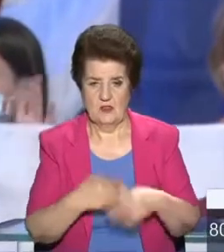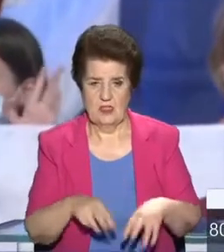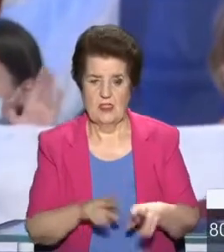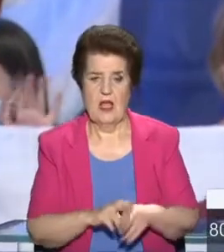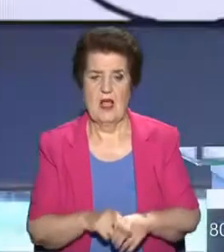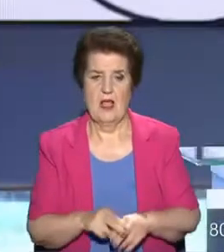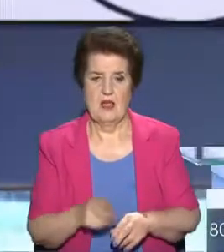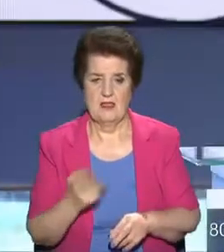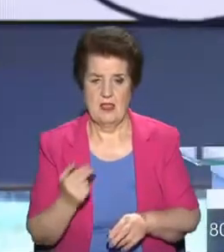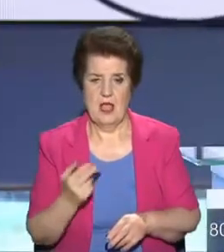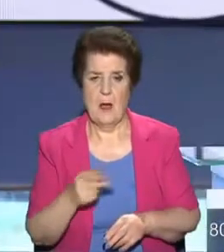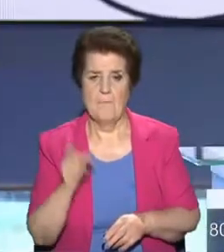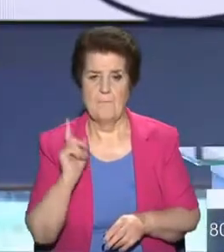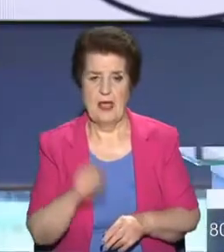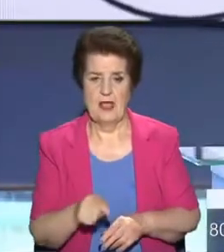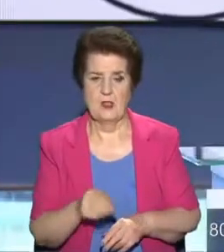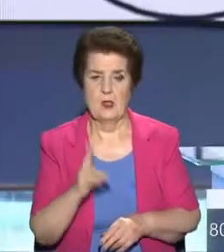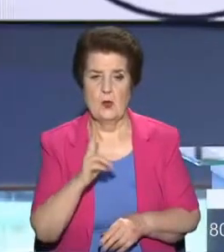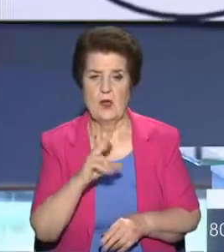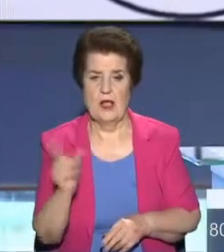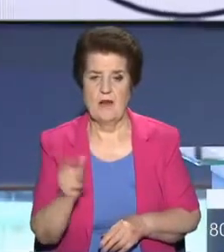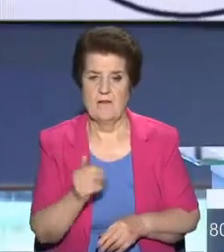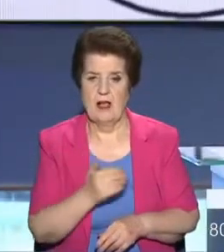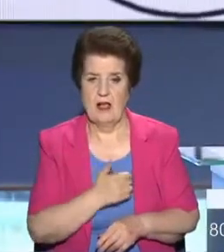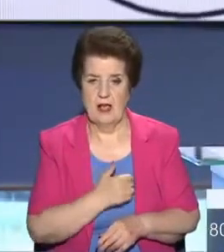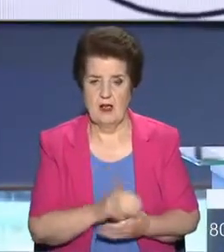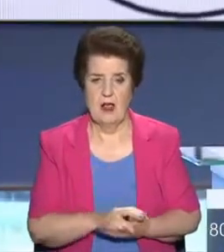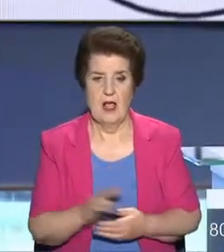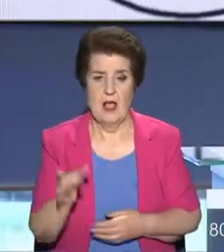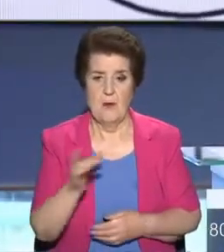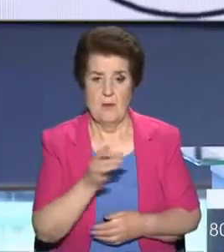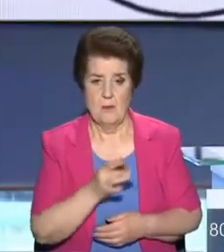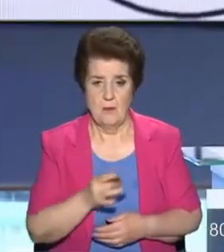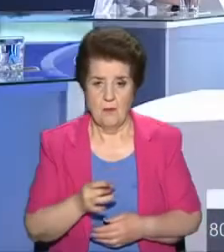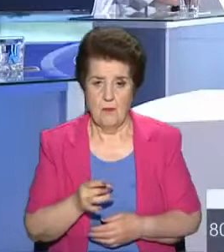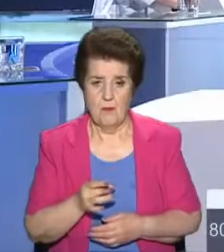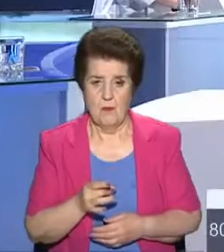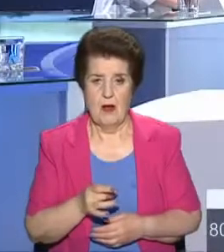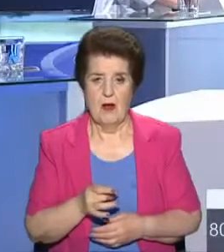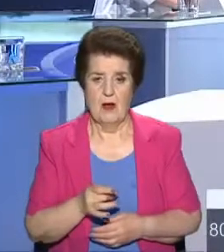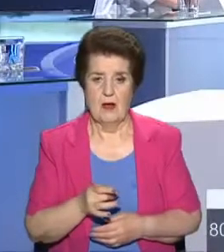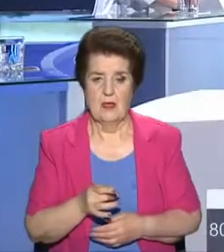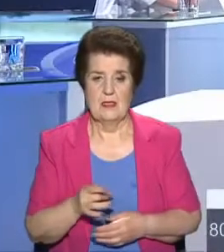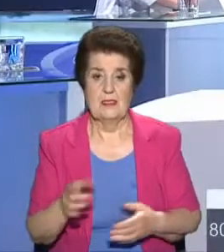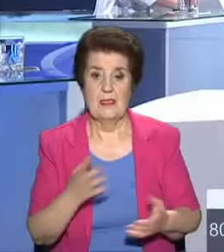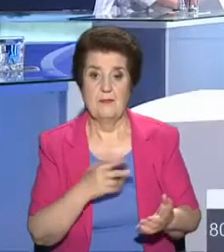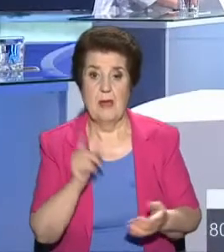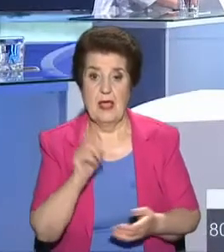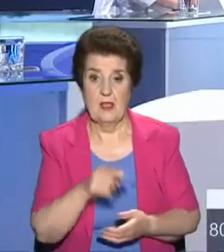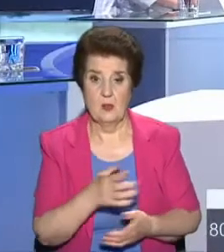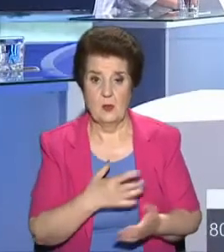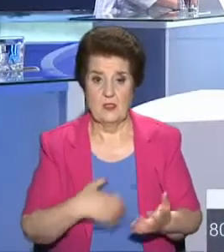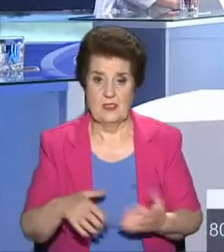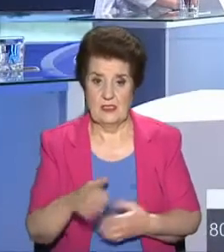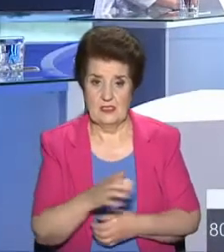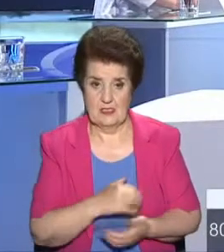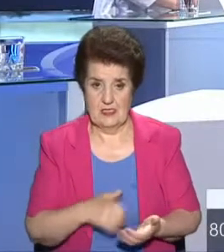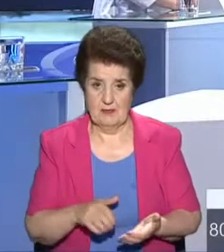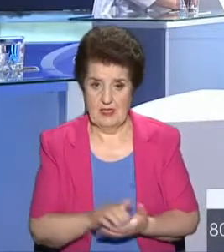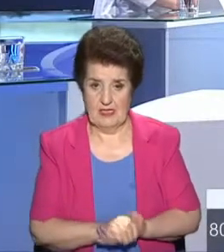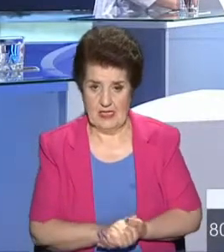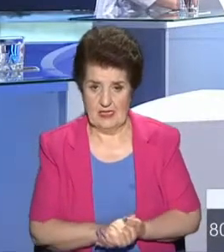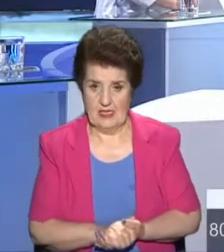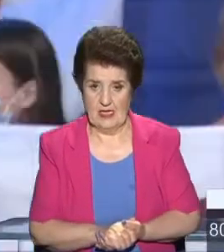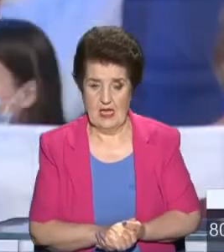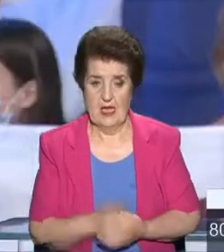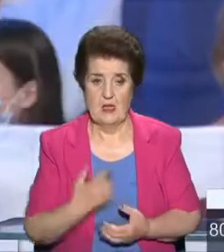Traian fac pentru că vreau să umplu Republica Moldova de euro revin la sistemul de sănătate pentru a mea totul despre sistemul de Sănătate